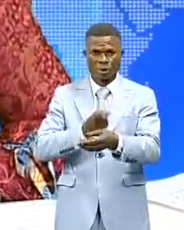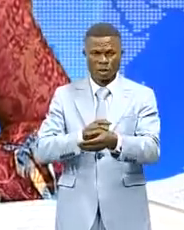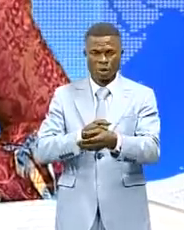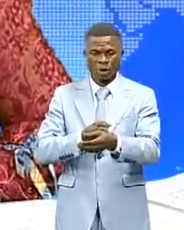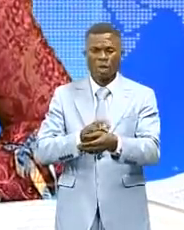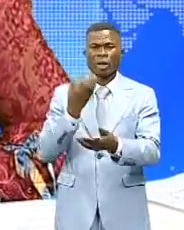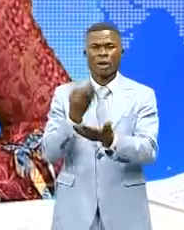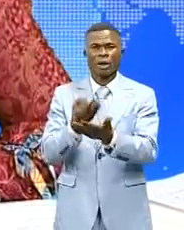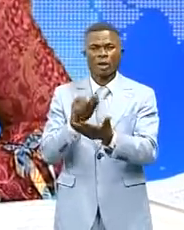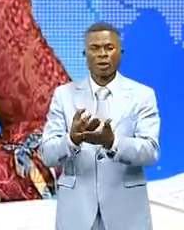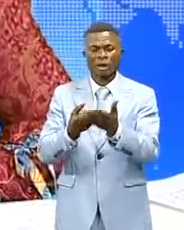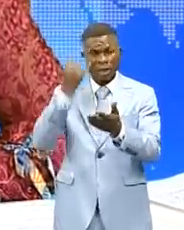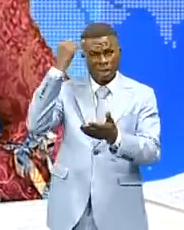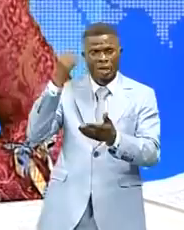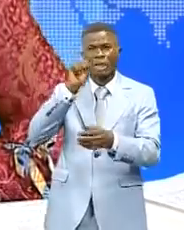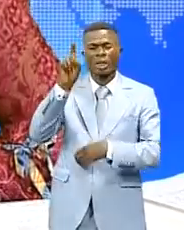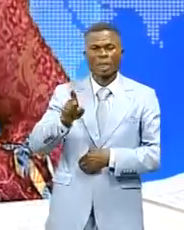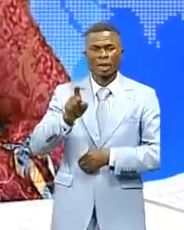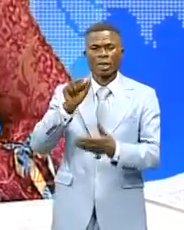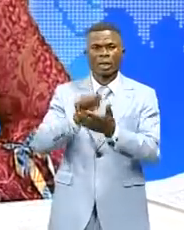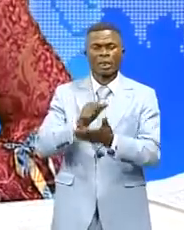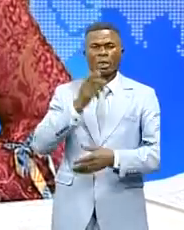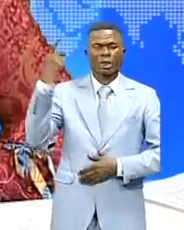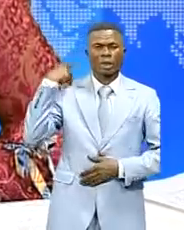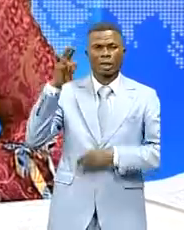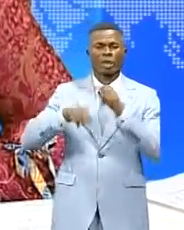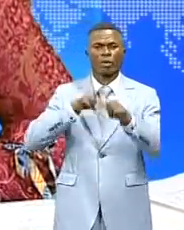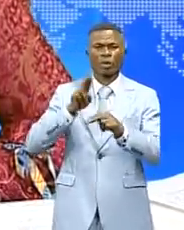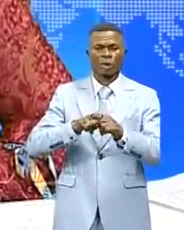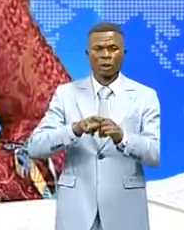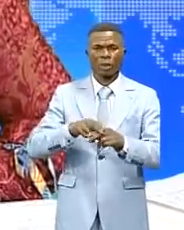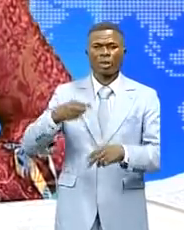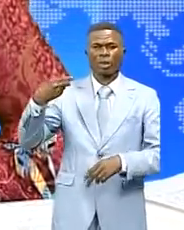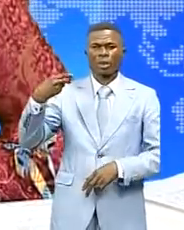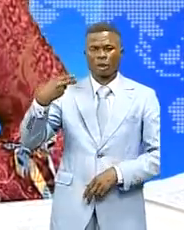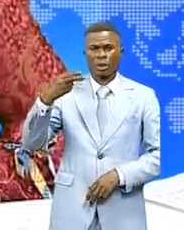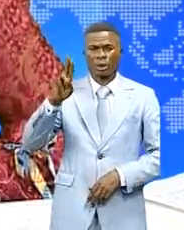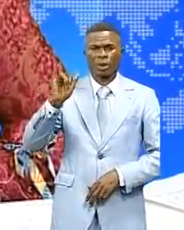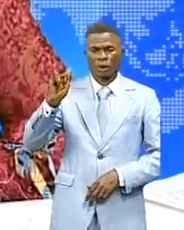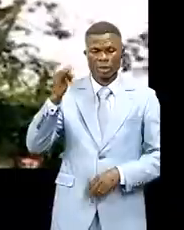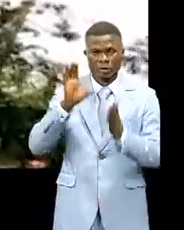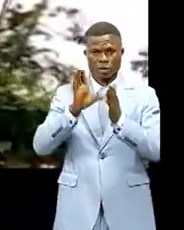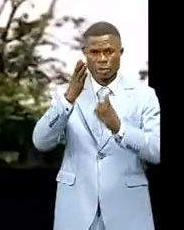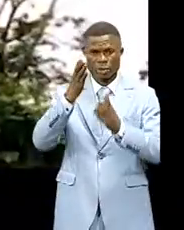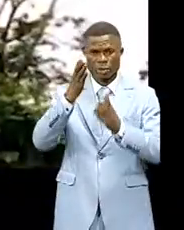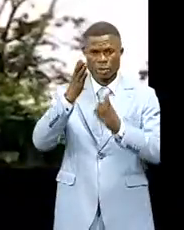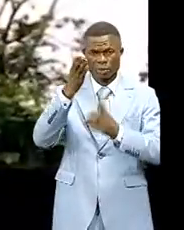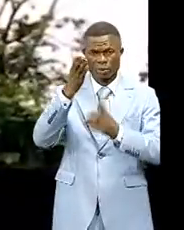financement l'initiateur de cette question et le député national guy mafuta kabongo 96 coup